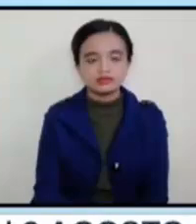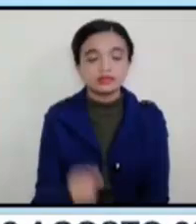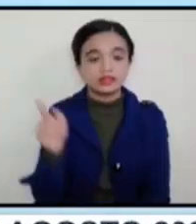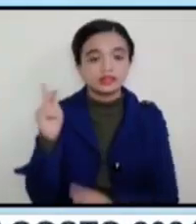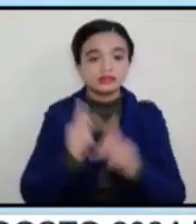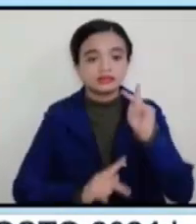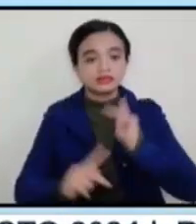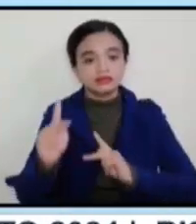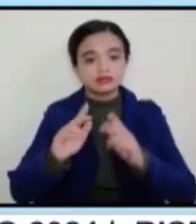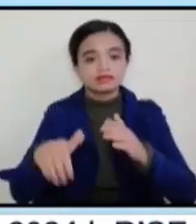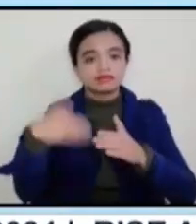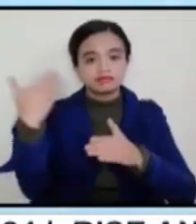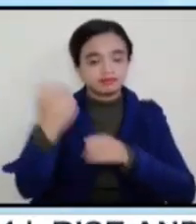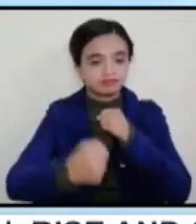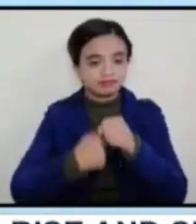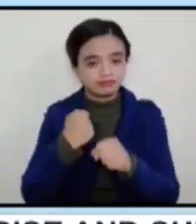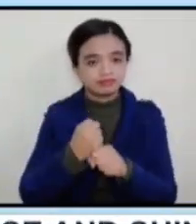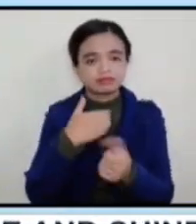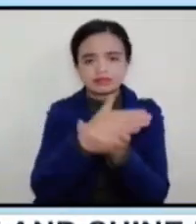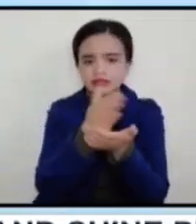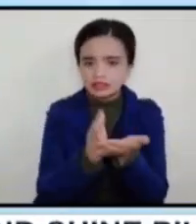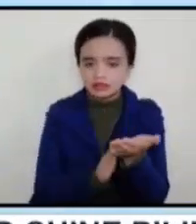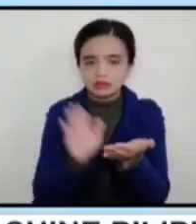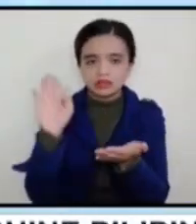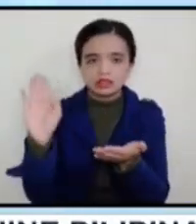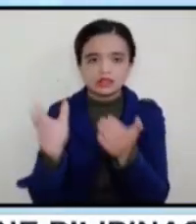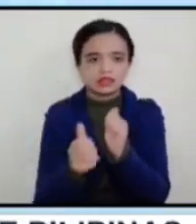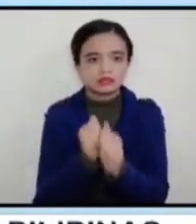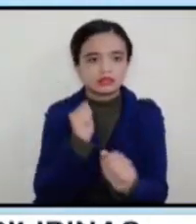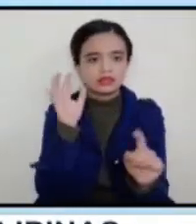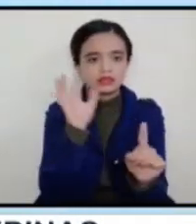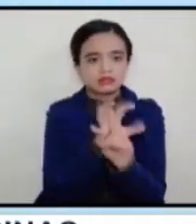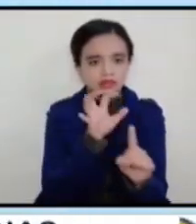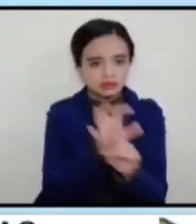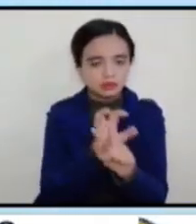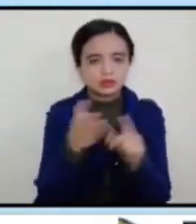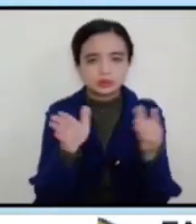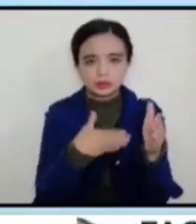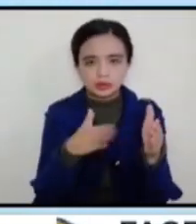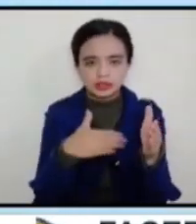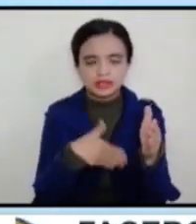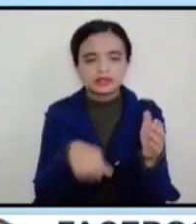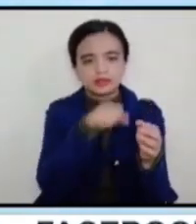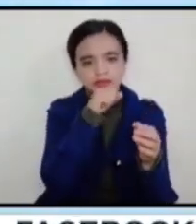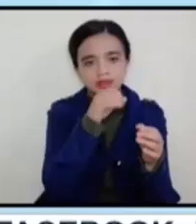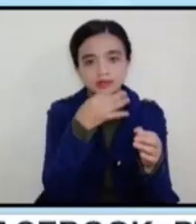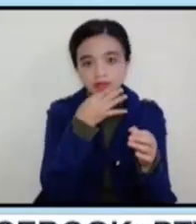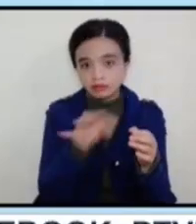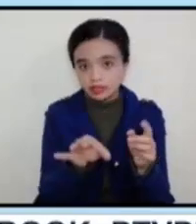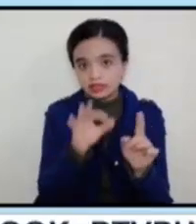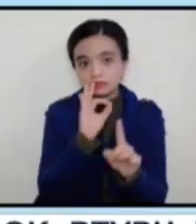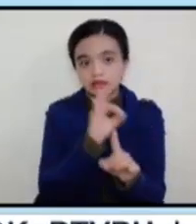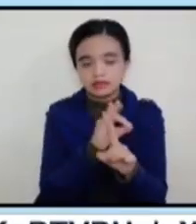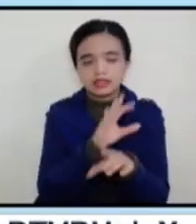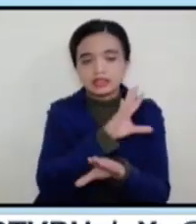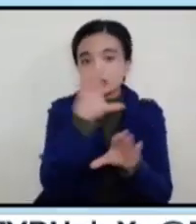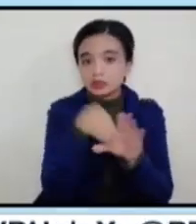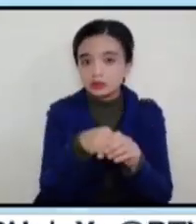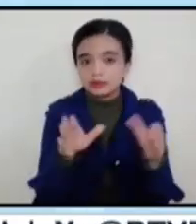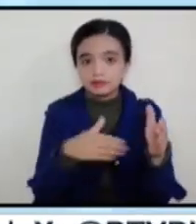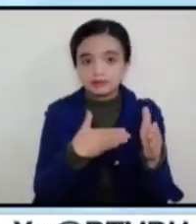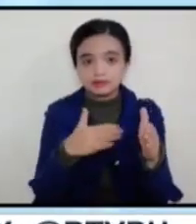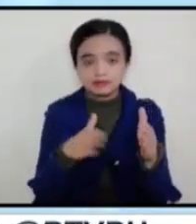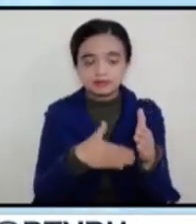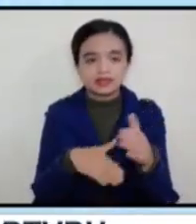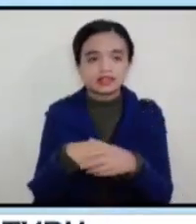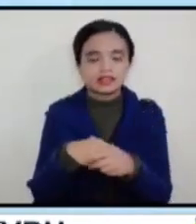darating na concert ng ilan sa kanilang biggest hits at fan favorites, kabilang na ang mga kantang The Man Who Can't